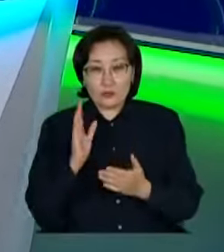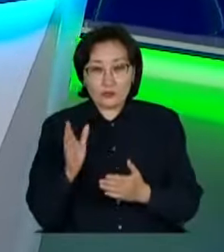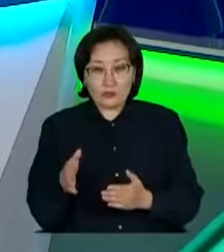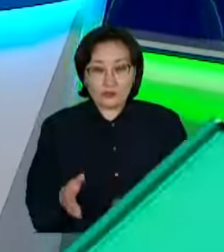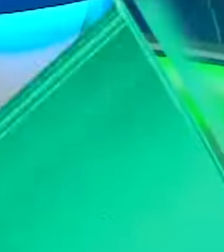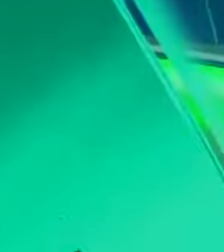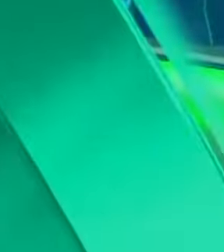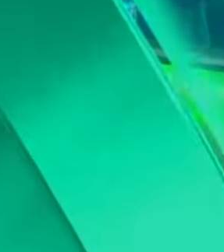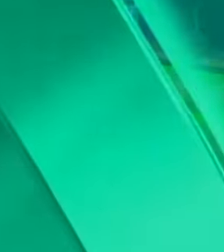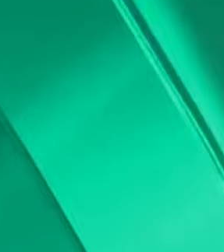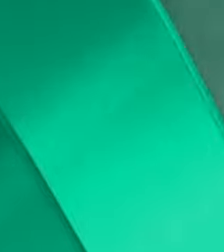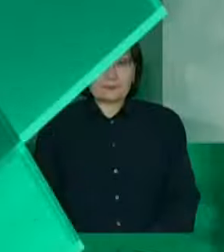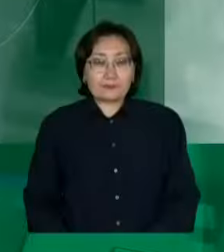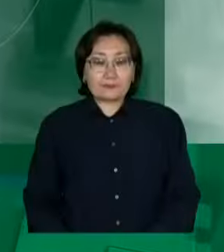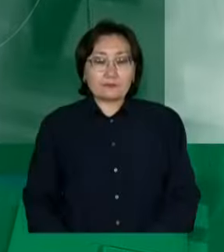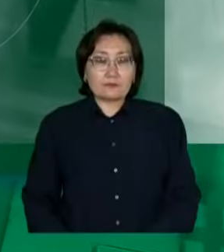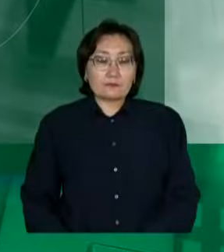көретіндеріңіз.